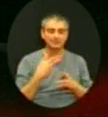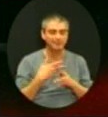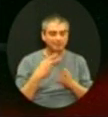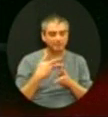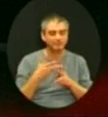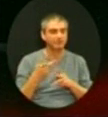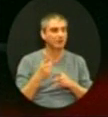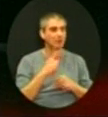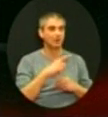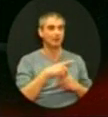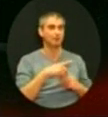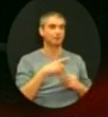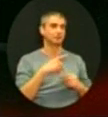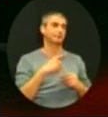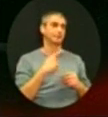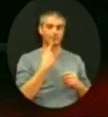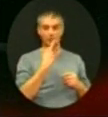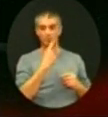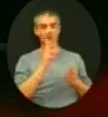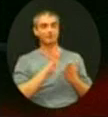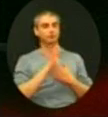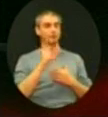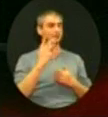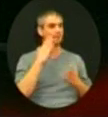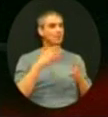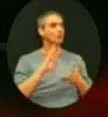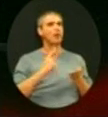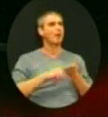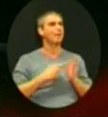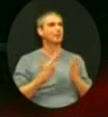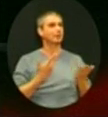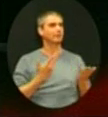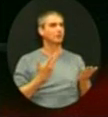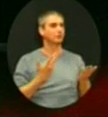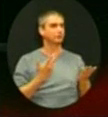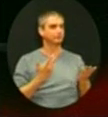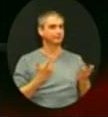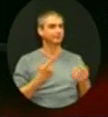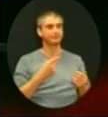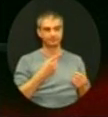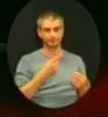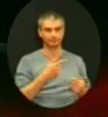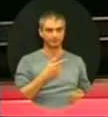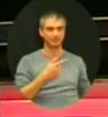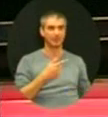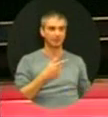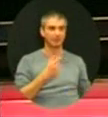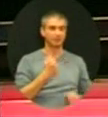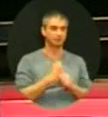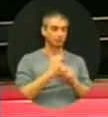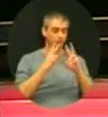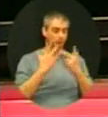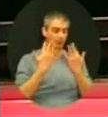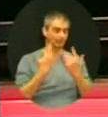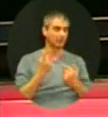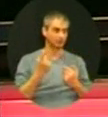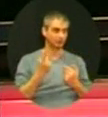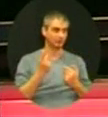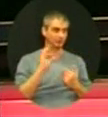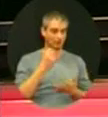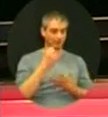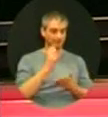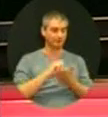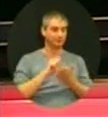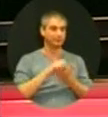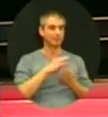אבל כשהם אמרו 118 מיטות, למה הם התכוונו? תקשיבי רגע. צורת התחשיב של תקציב